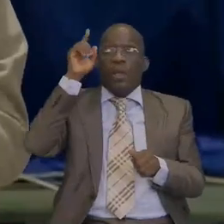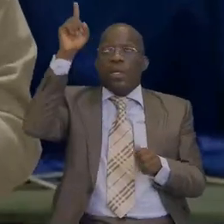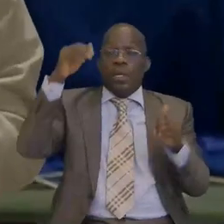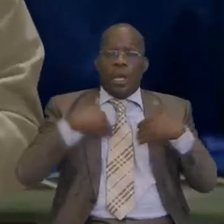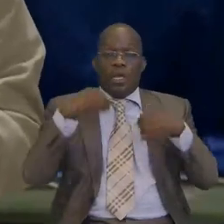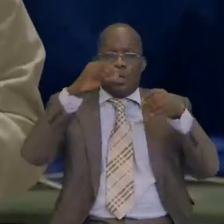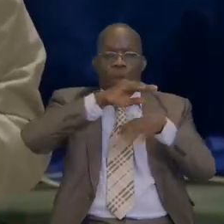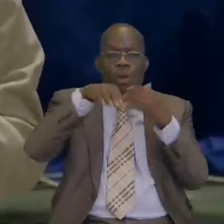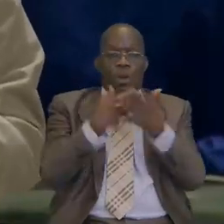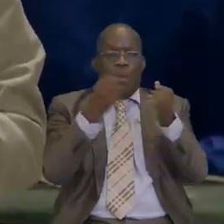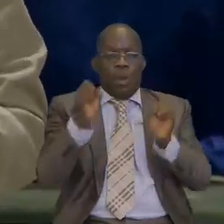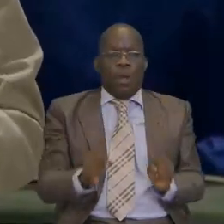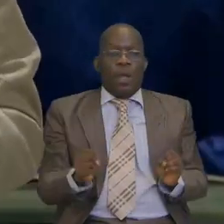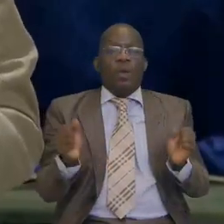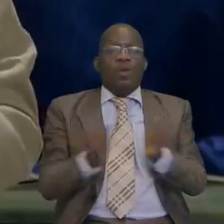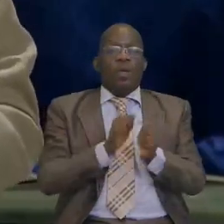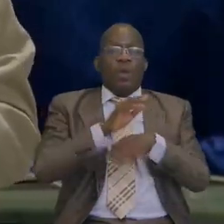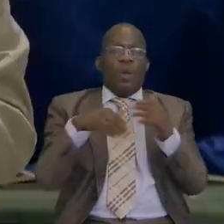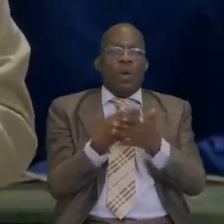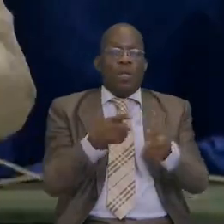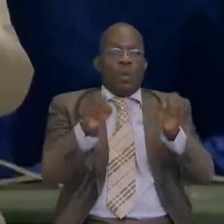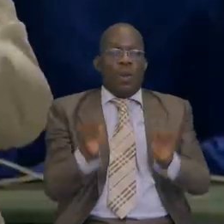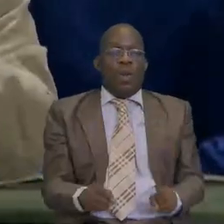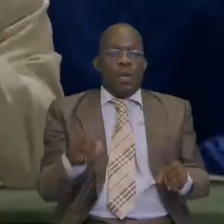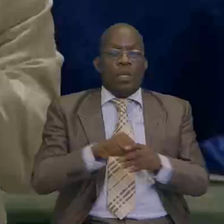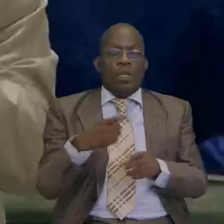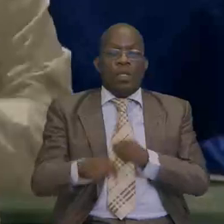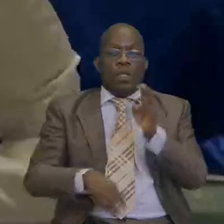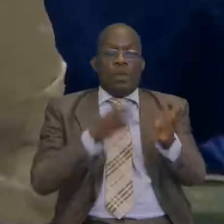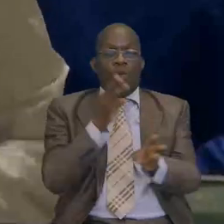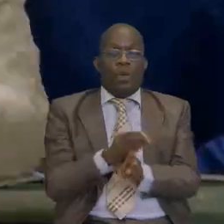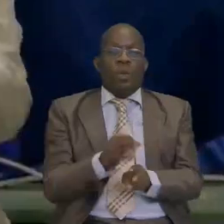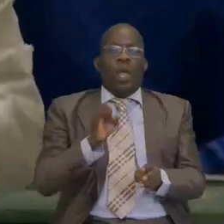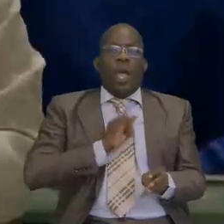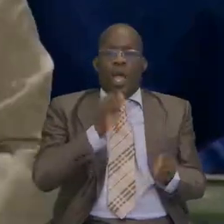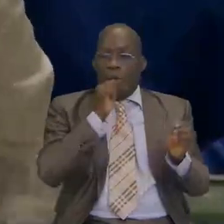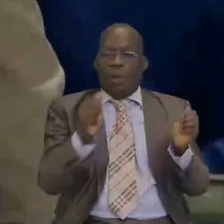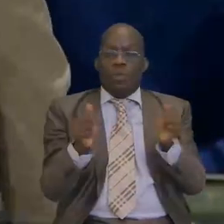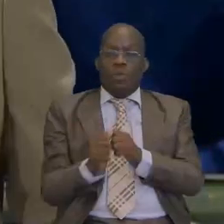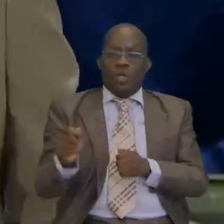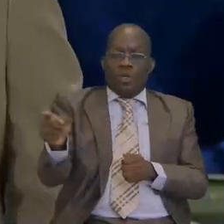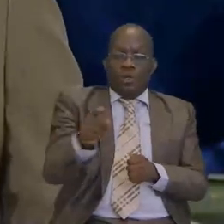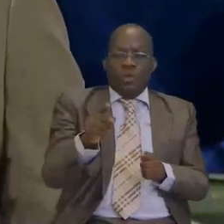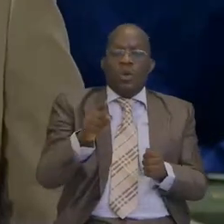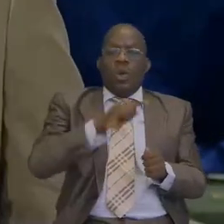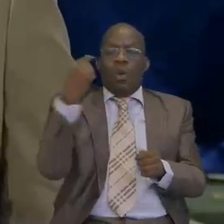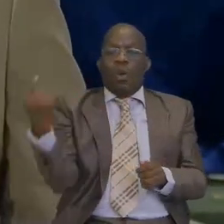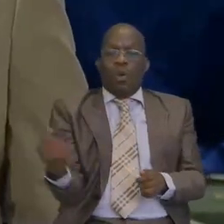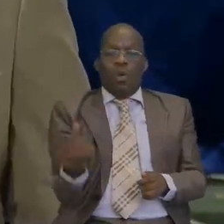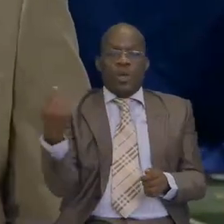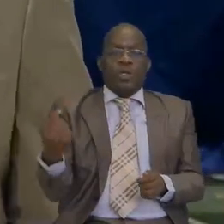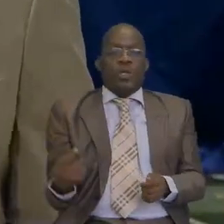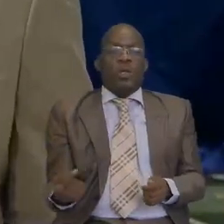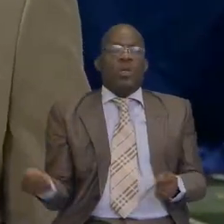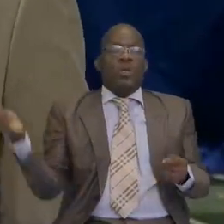puissance. Et il dit avec toute la puissance qu'il a dans tout l'univers, je suis avec vous tous les jours